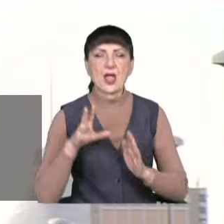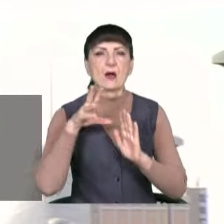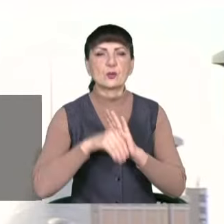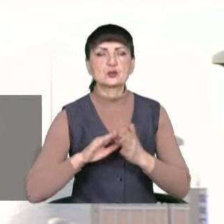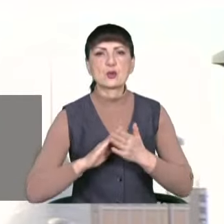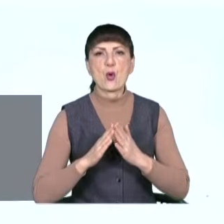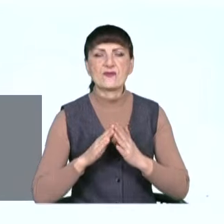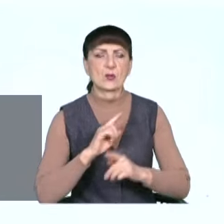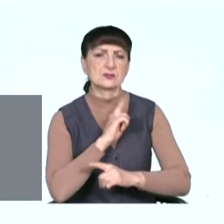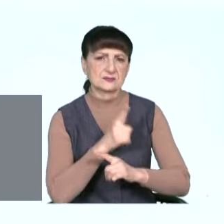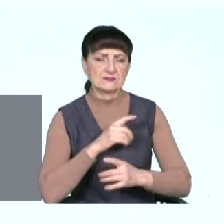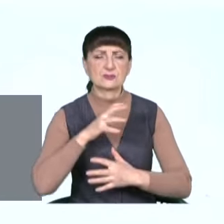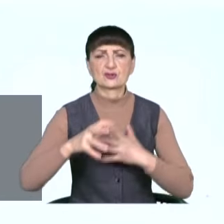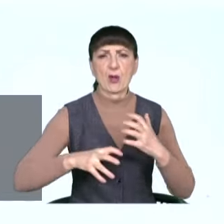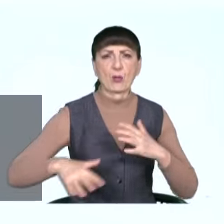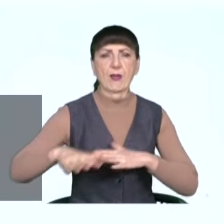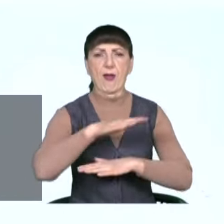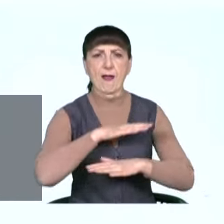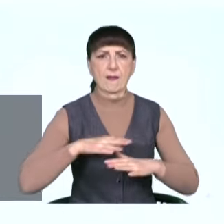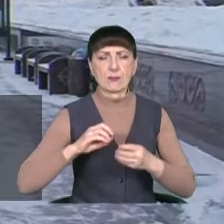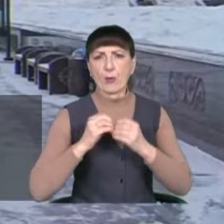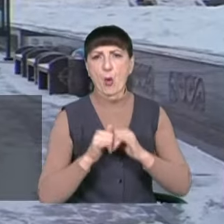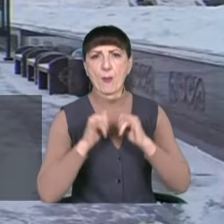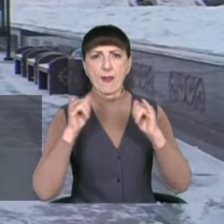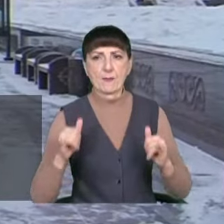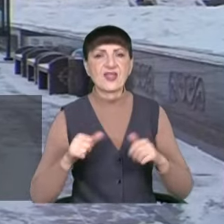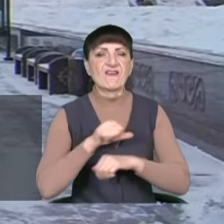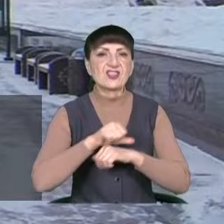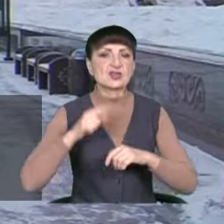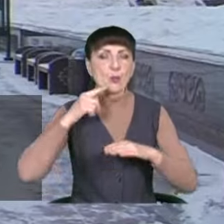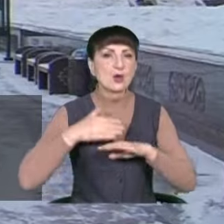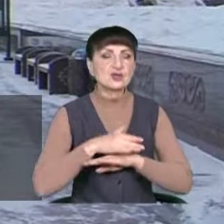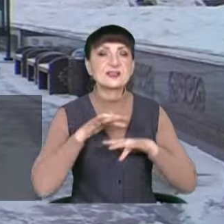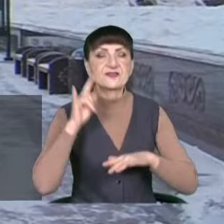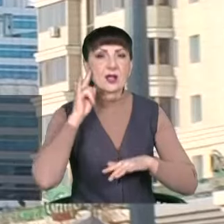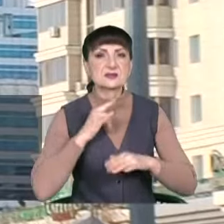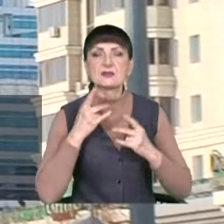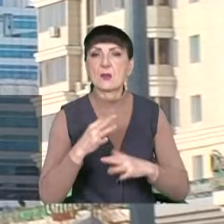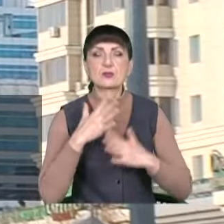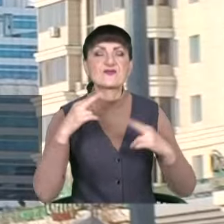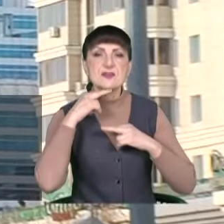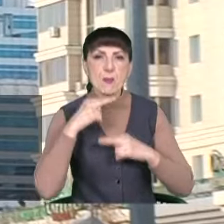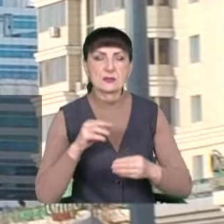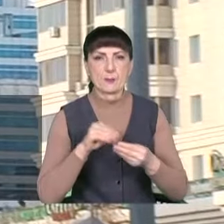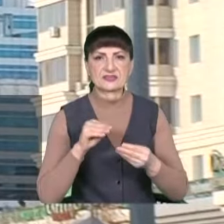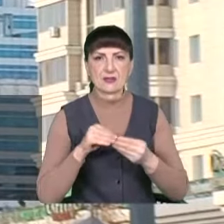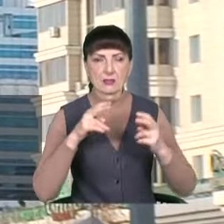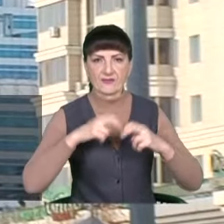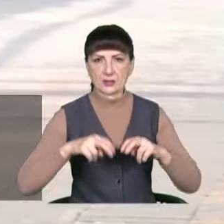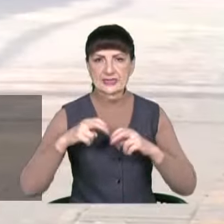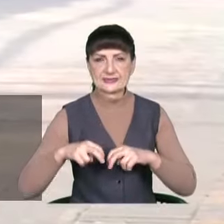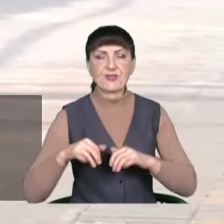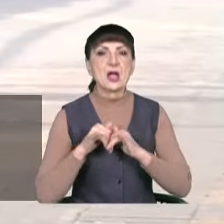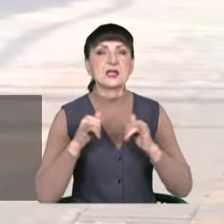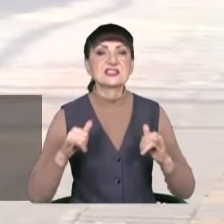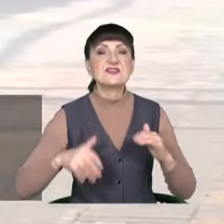усиливающейся турбулентности на международной арене внешнеполитические действия Казахстана требуют большого внимания и постоянного анализа. Для